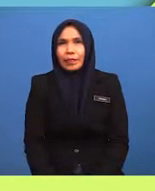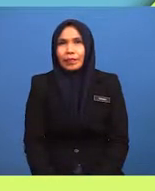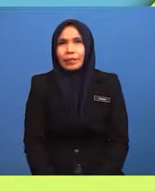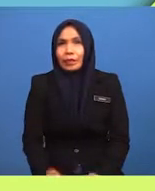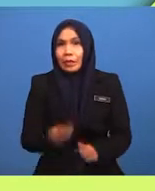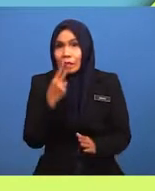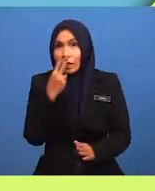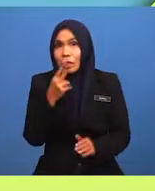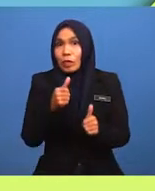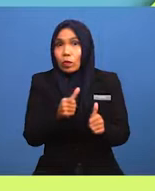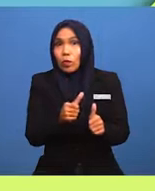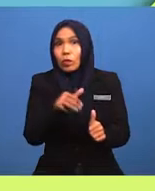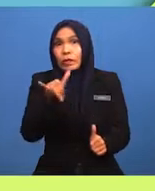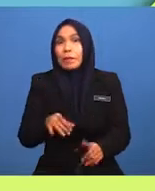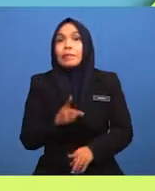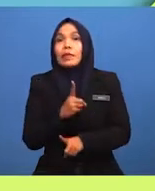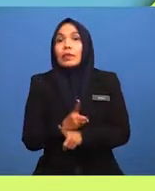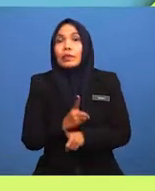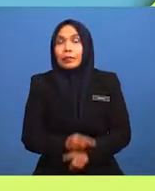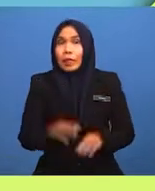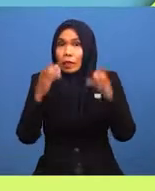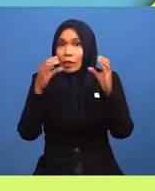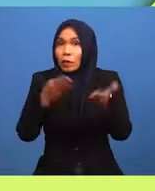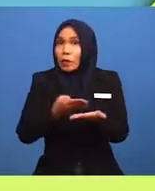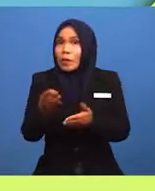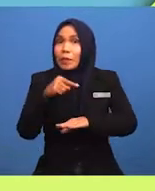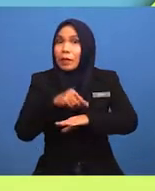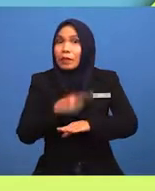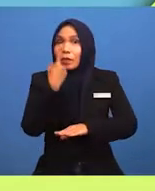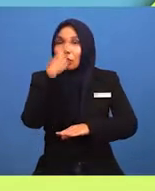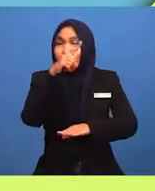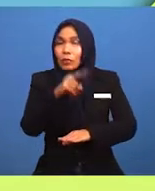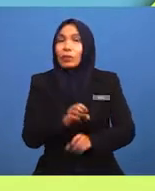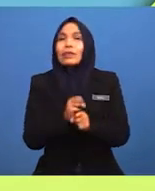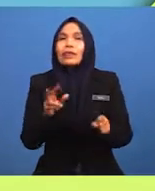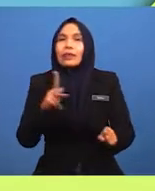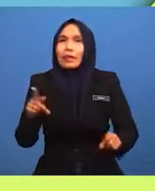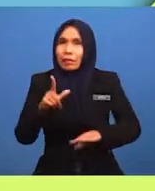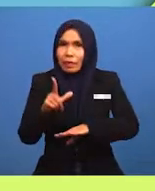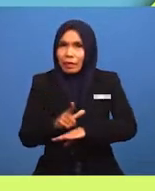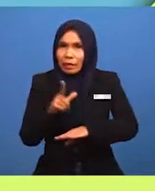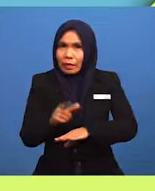yang betul. Cikgu bagi masa untuk murid menyiapkan latihan ini.